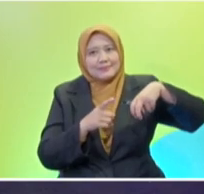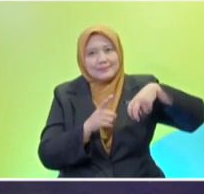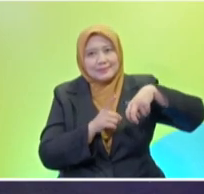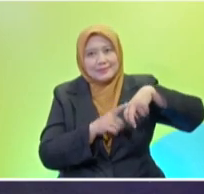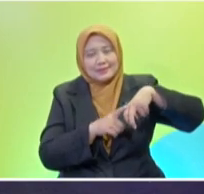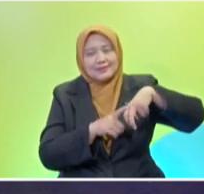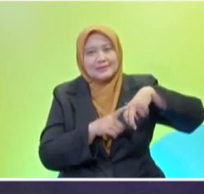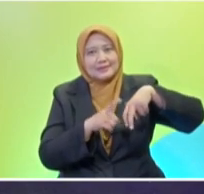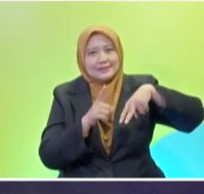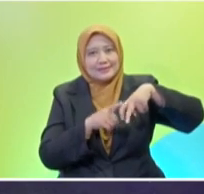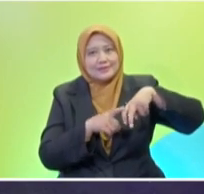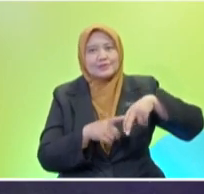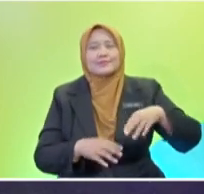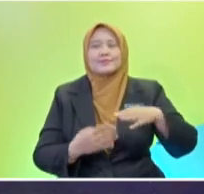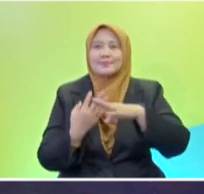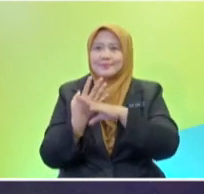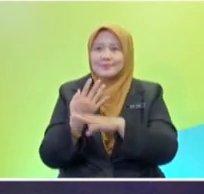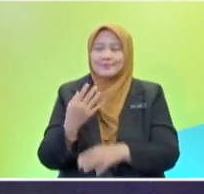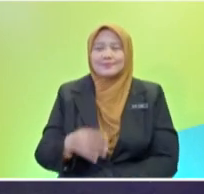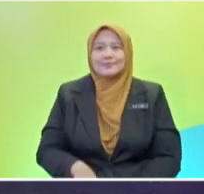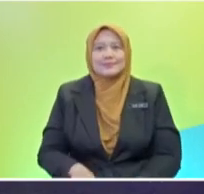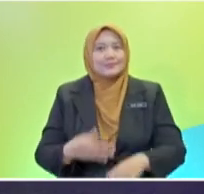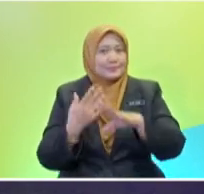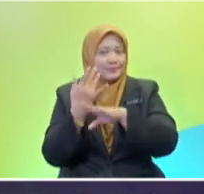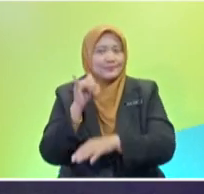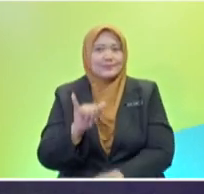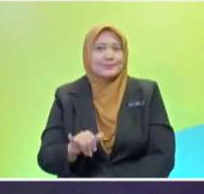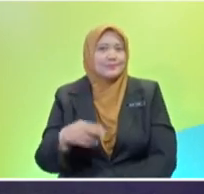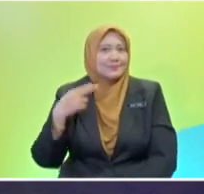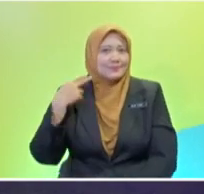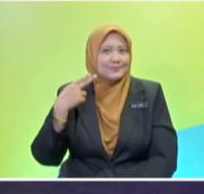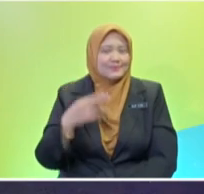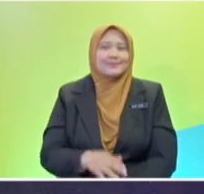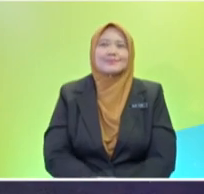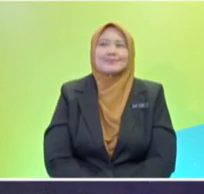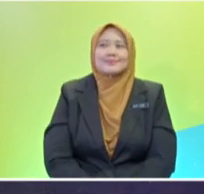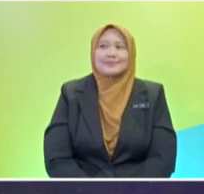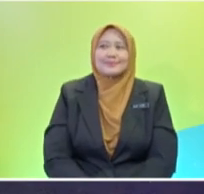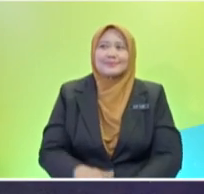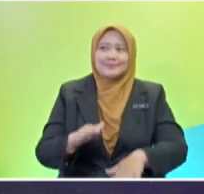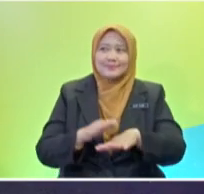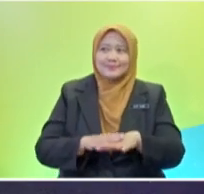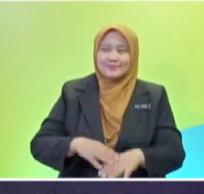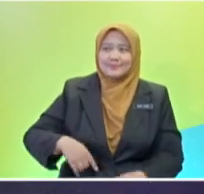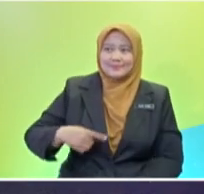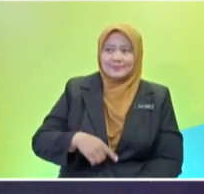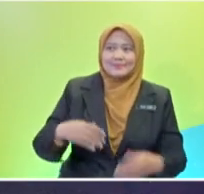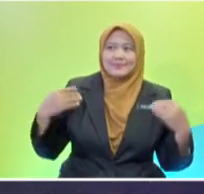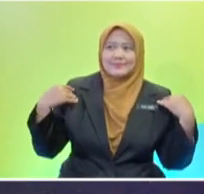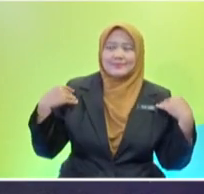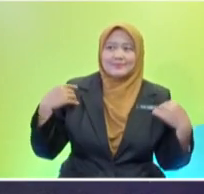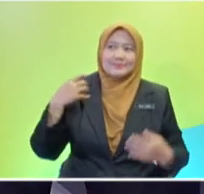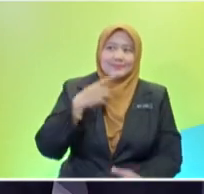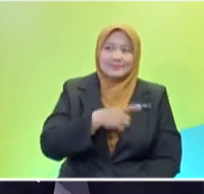teratas kaki kaki atas jempol rumput yang hijau atas perut ada